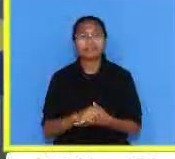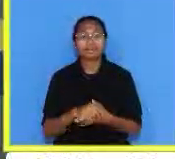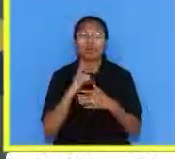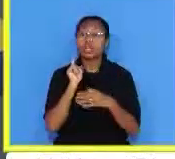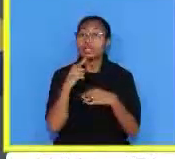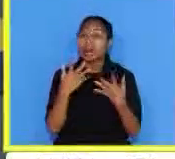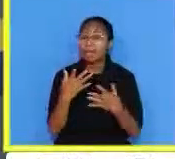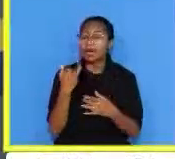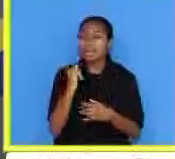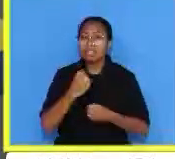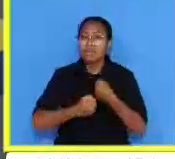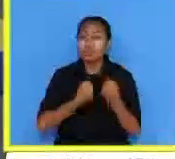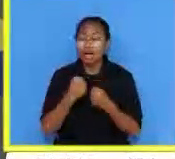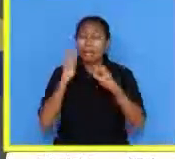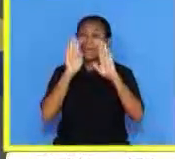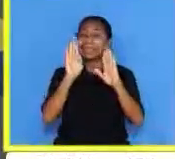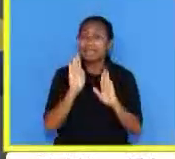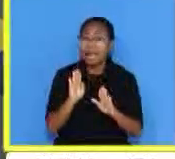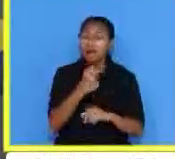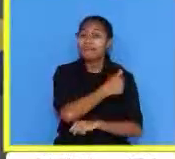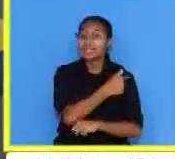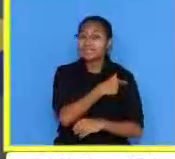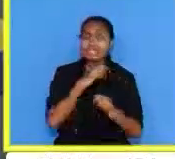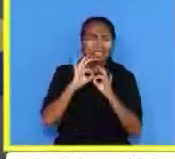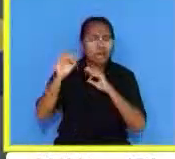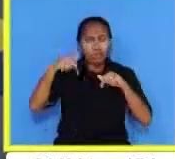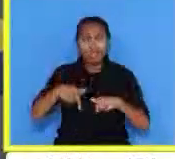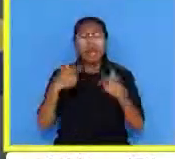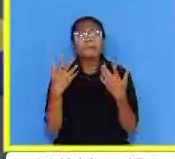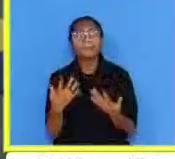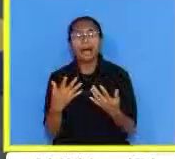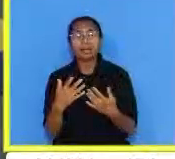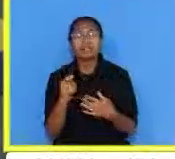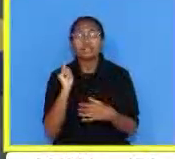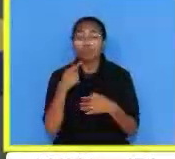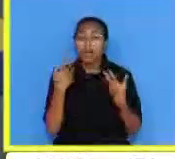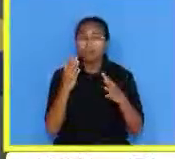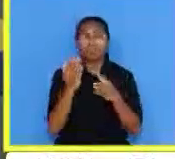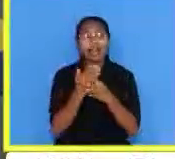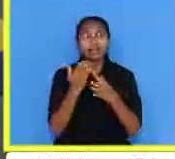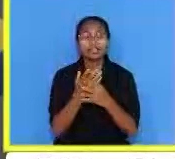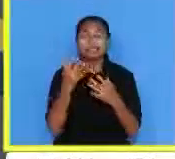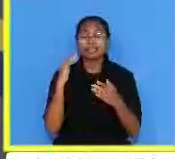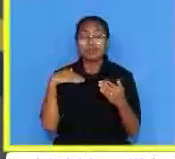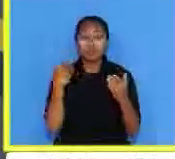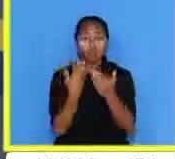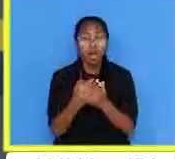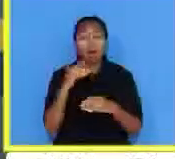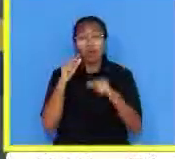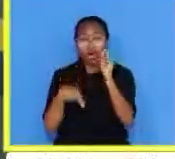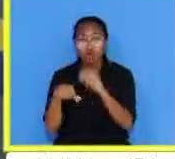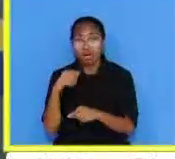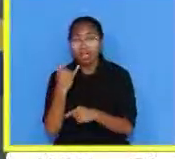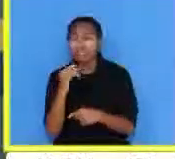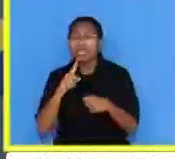sudah dilakukan oleh penyedia layanan vaksinasi sejauh ini Ibu Emma sehingga bisa diakses oleh semua orang, tidak terkecuali